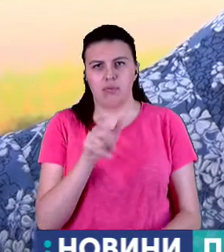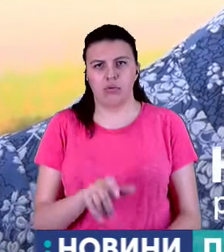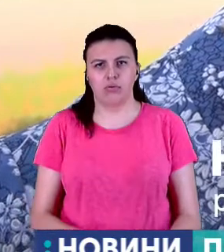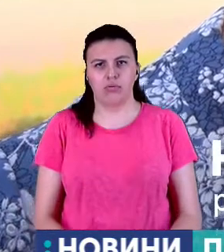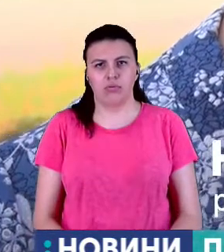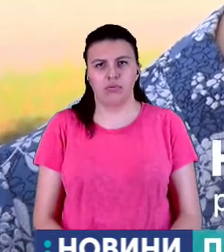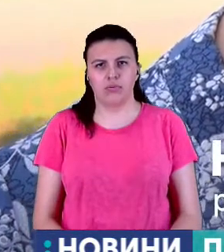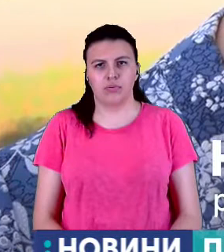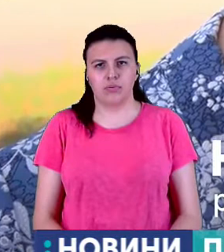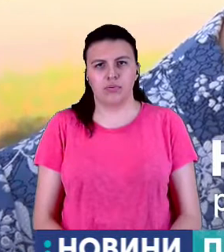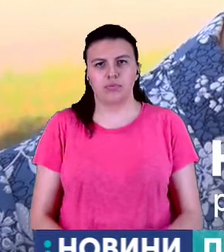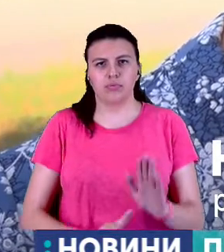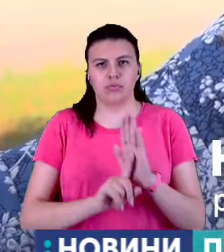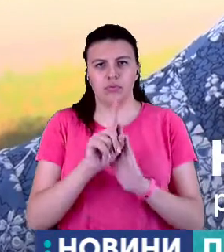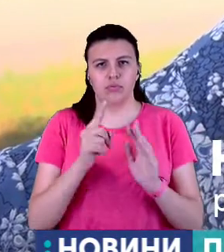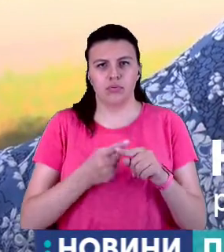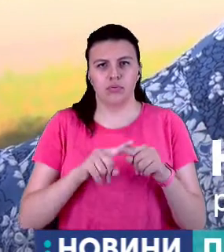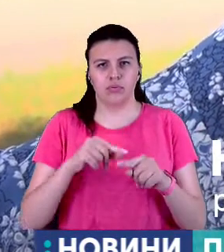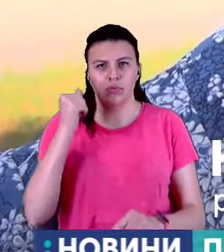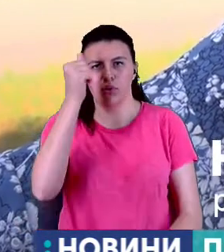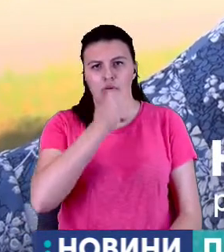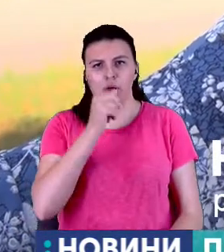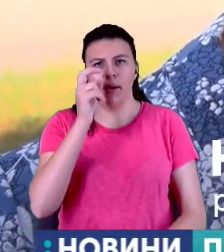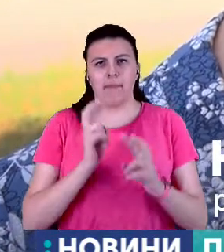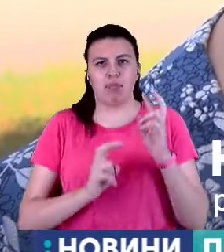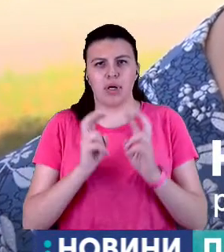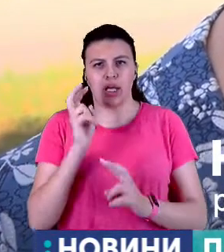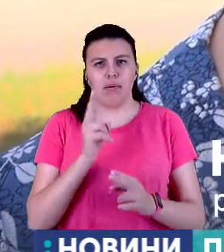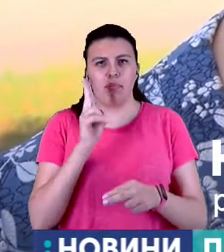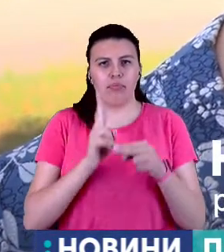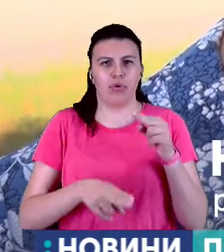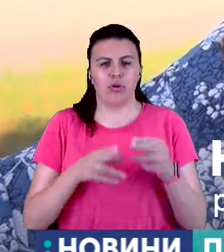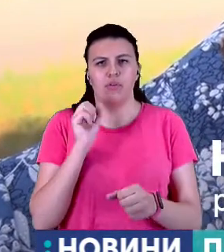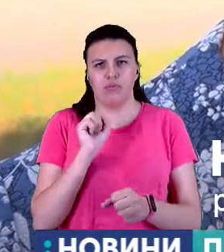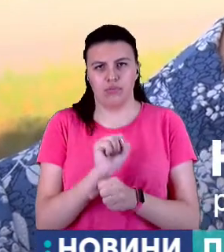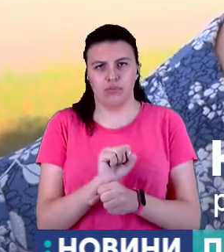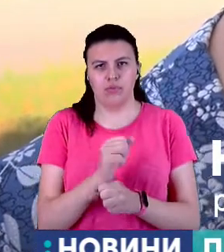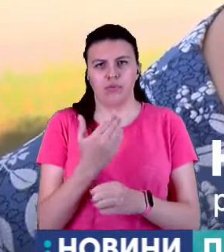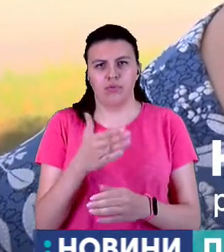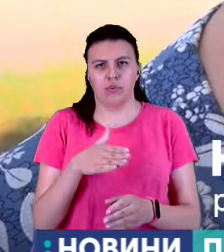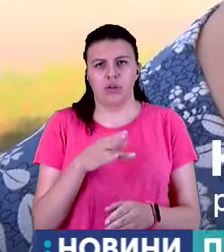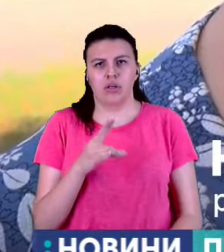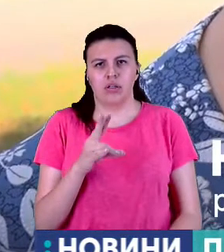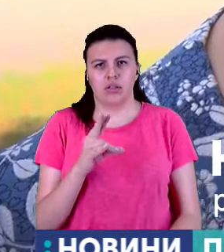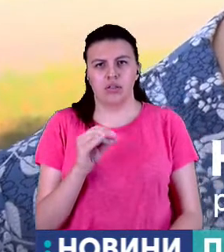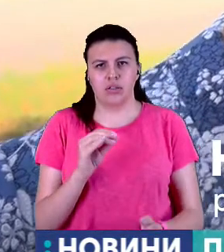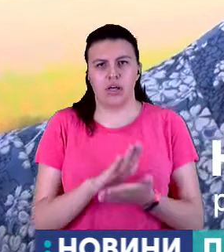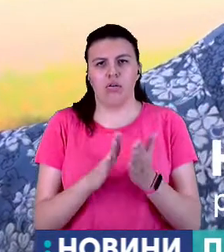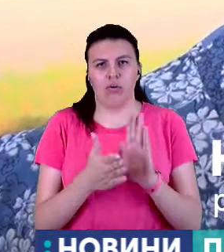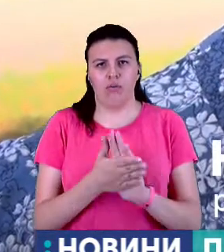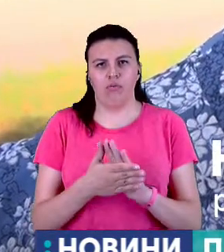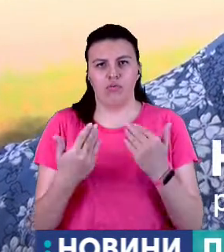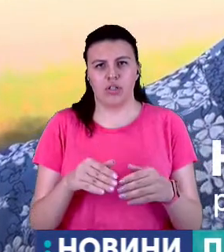З початку цього року підприємство припинило виконувати свої зобов'язання за укладеними угодами і перетворило